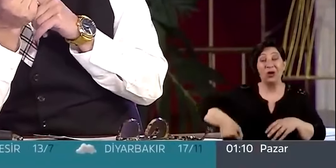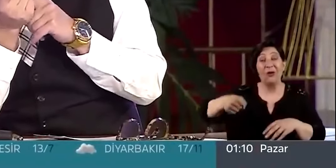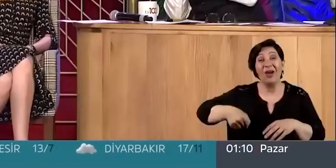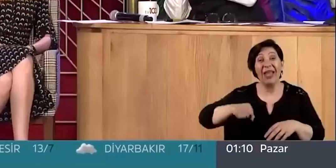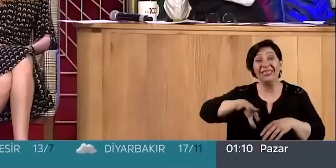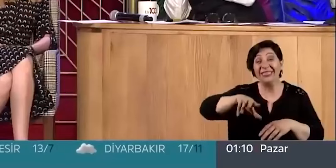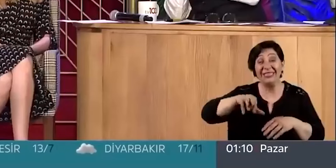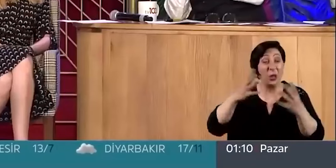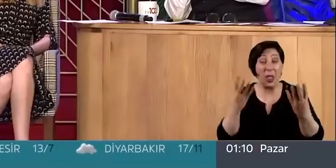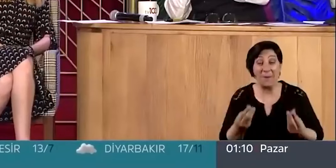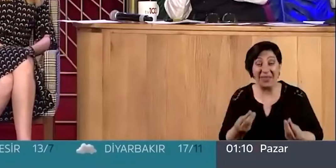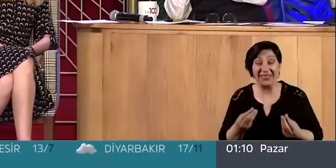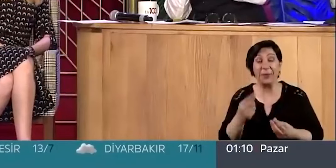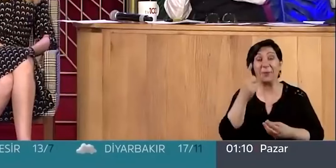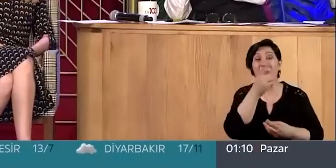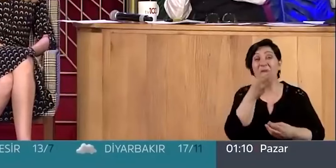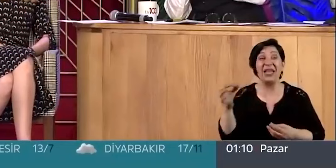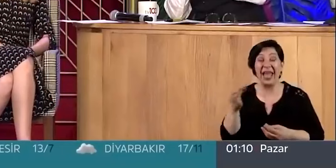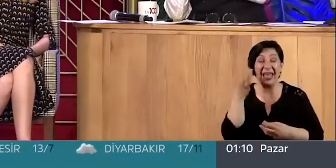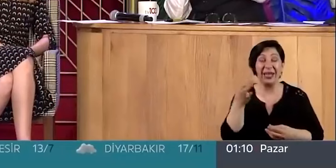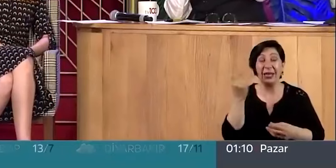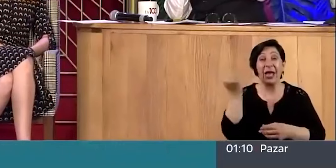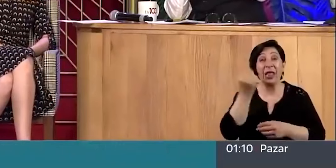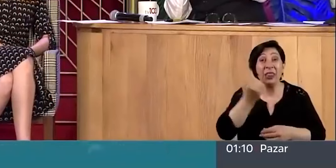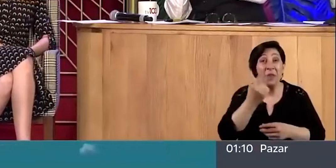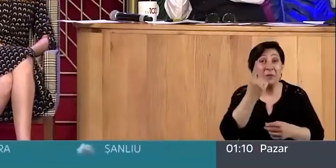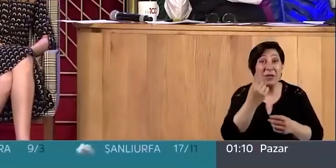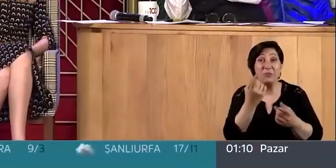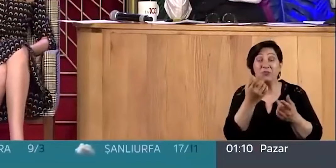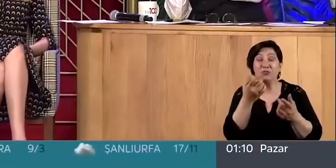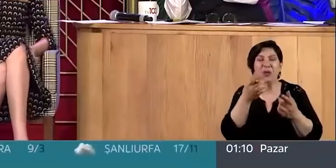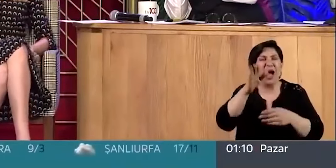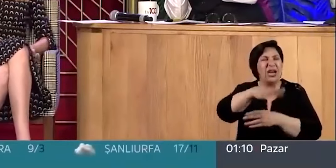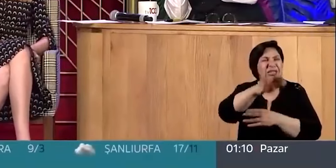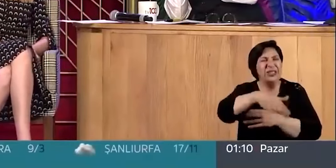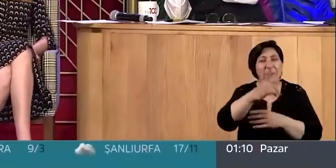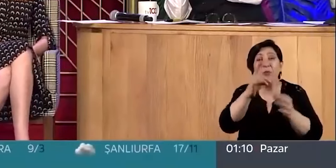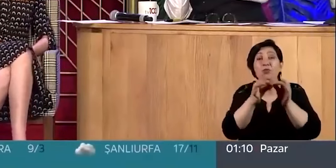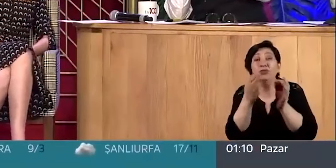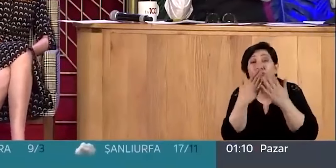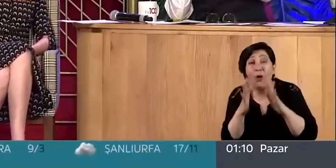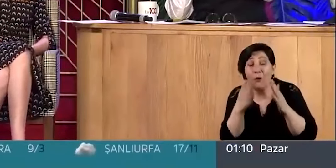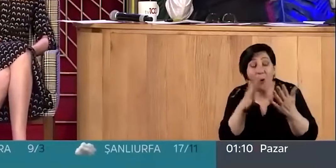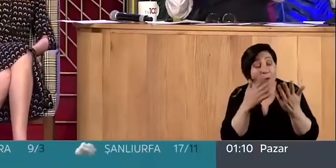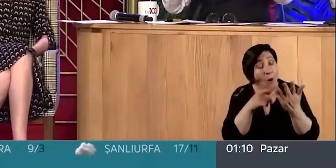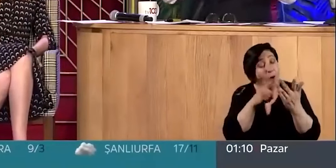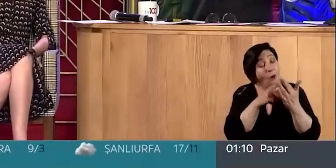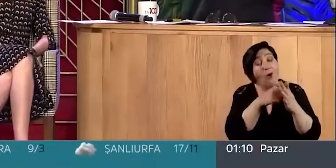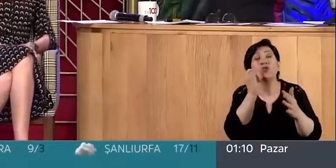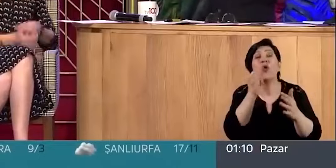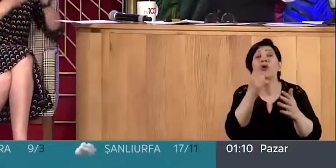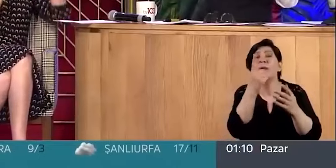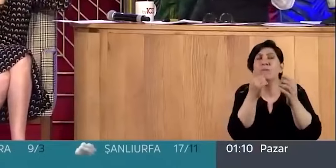olmuyor. Neden katil burç yok? Neden aşağılık karakterli bir burç yok? Neden?